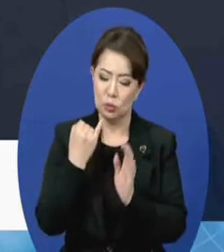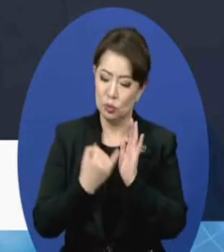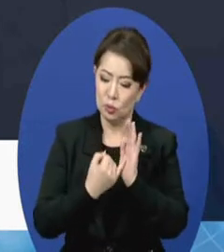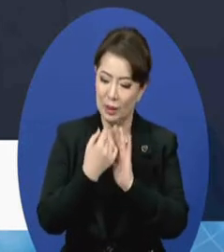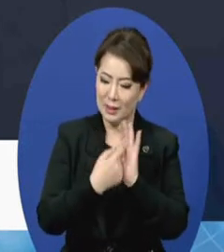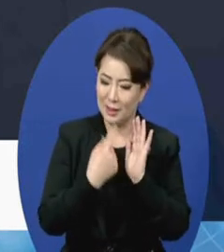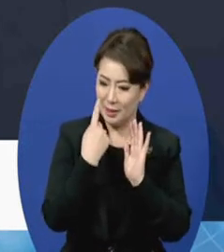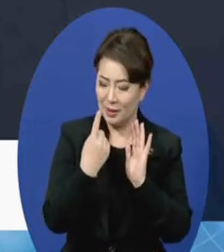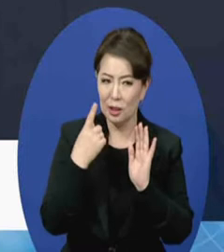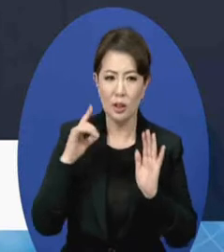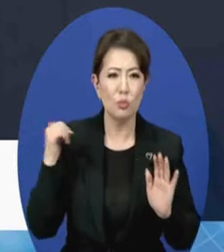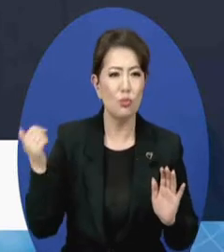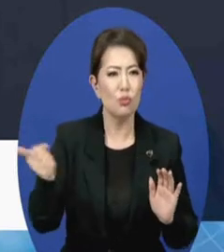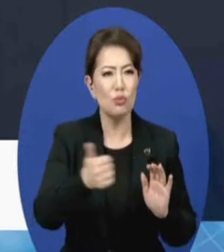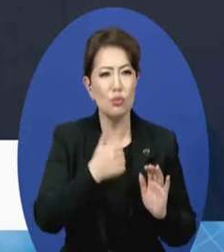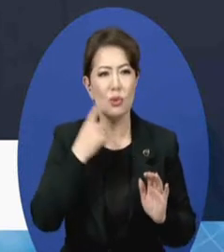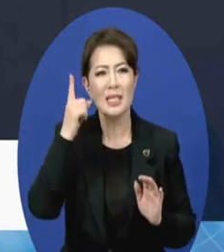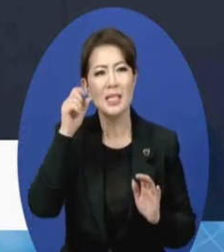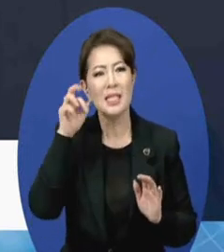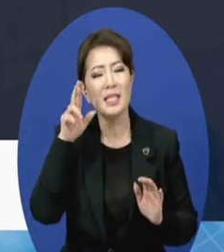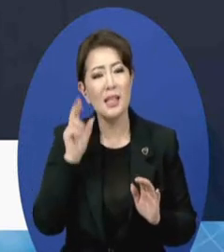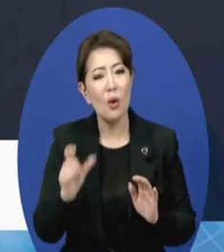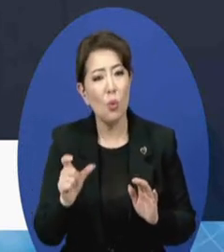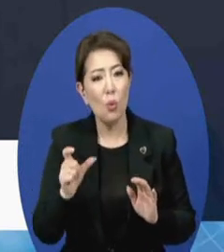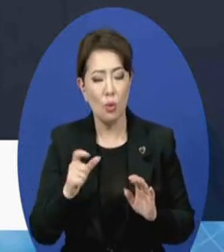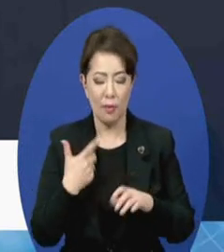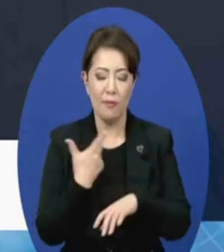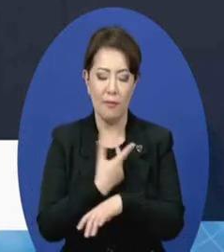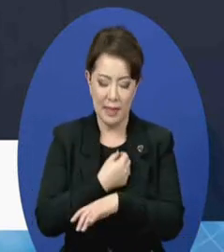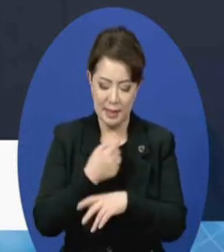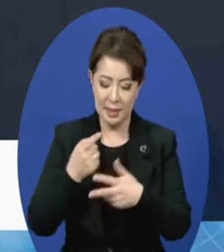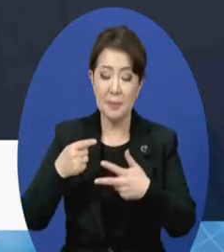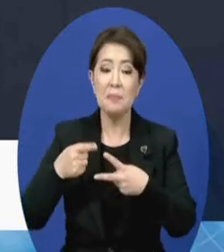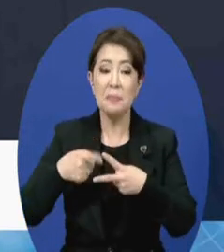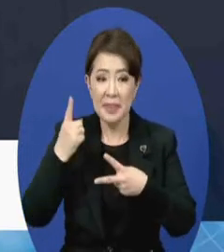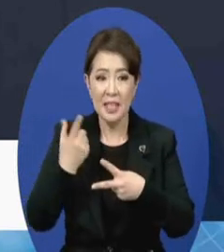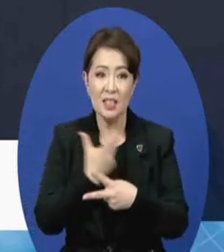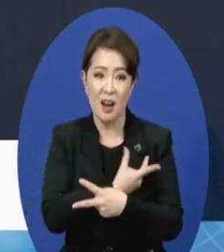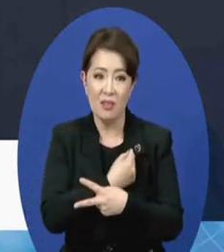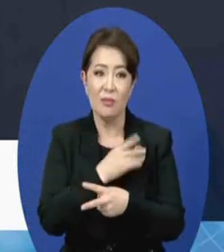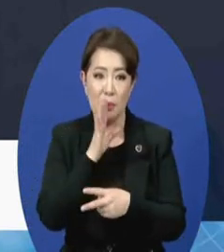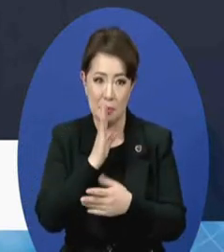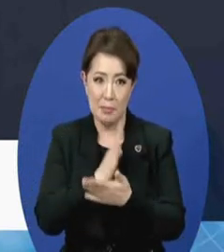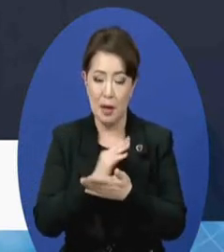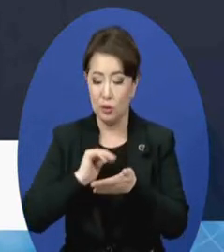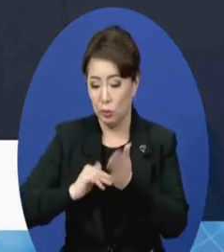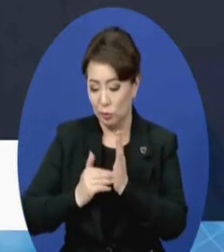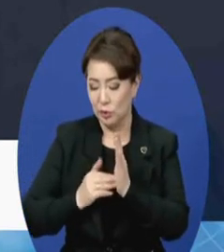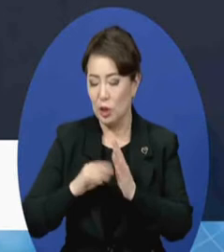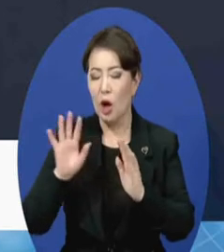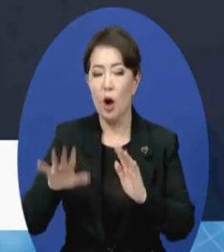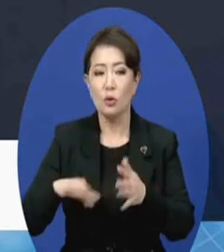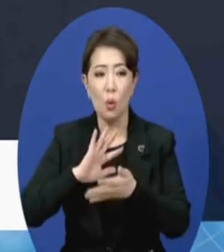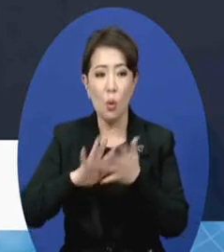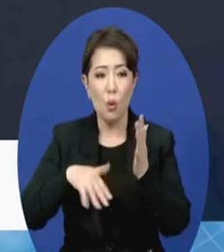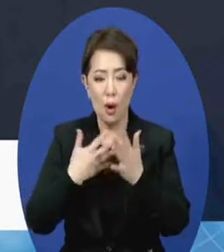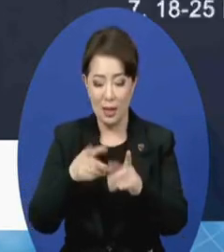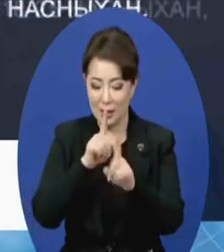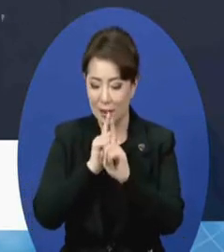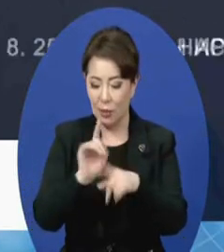жуултын 2-р тумгаа бүрэн хийгдэж дууссан байхаар тооцоолж байна. Вакцин жуултыг төлөвлөсөн хуваарийн дагуу 8 үе шаттай явуулж